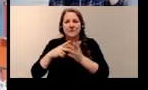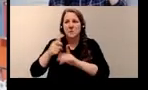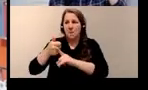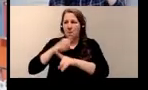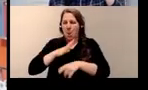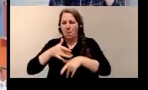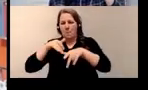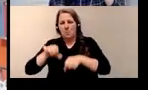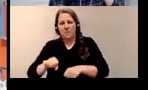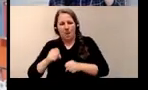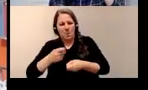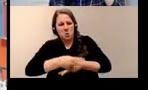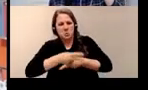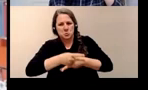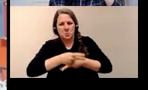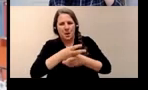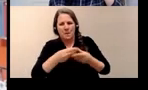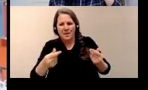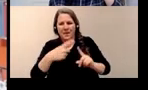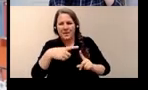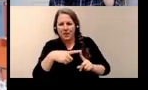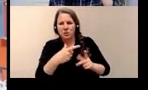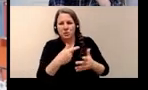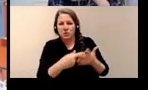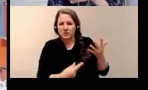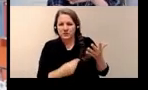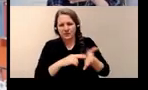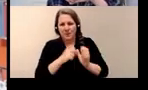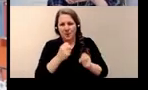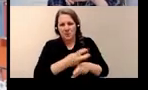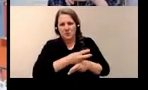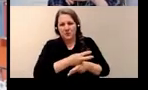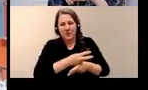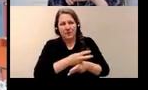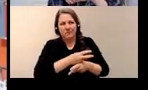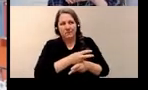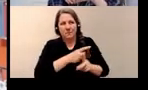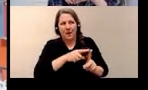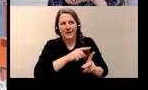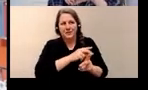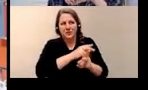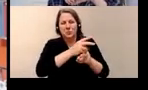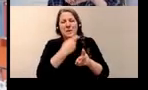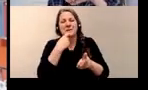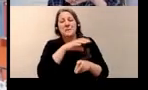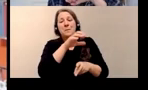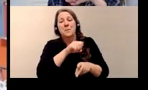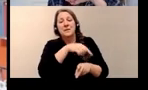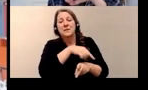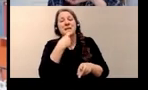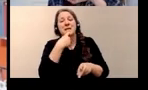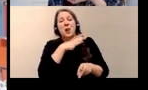soigner les objets technologiques et ce faisant, soigner les propriétaires des téléphones intelligents